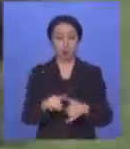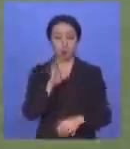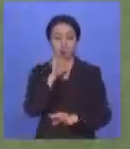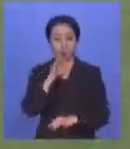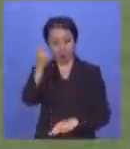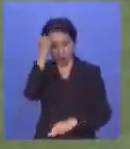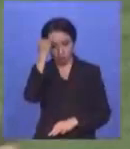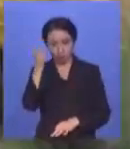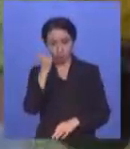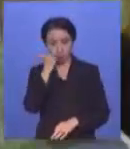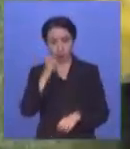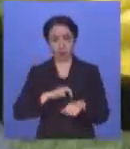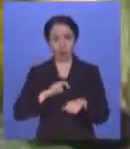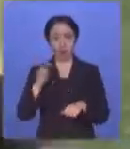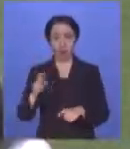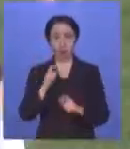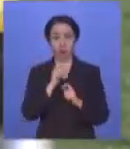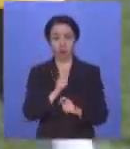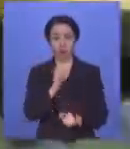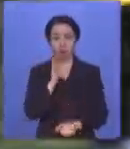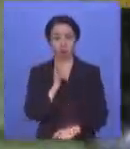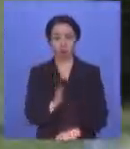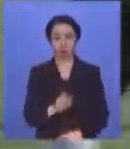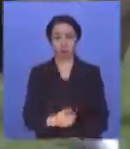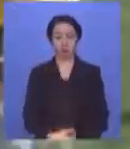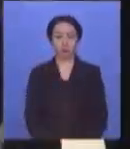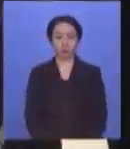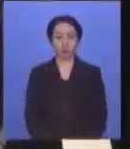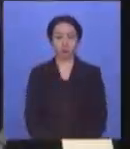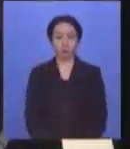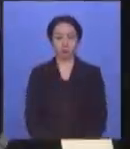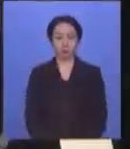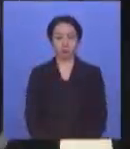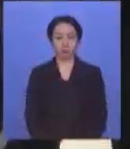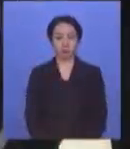алғыс хаттар және бағалы сыйлықтарға ие болады. Айнұр Досан, Қуан Рабдрахманов, жаңалықтар қызметі.